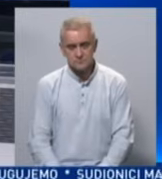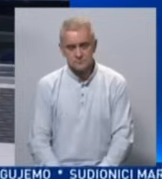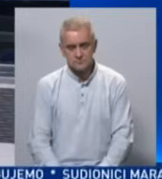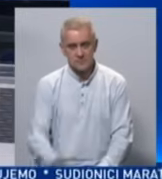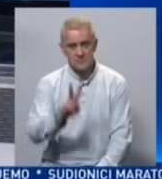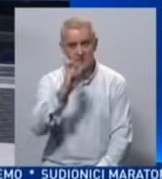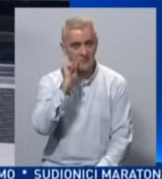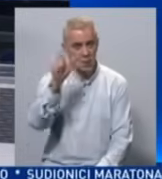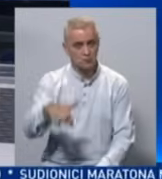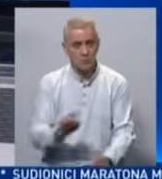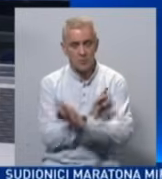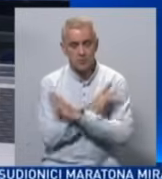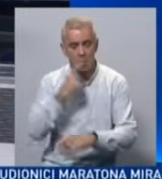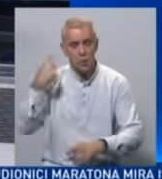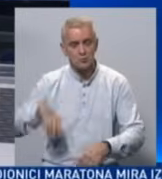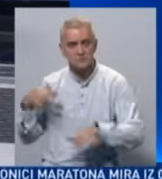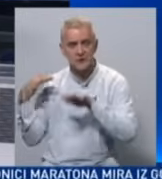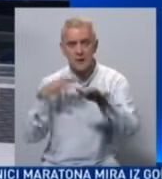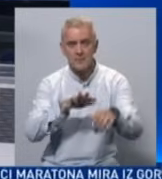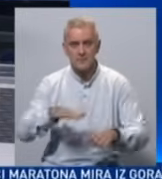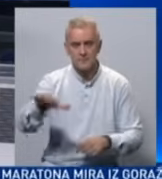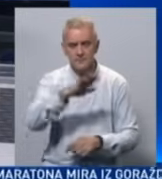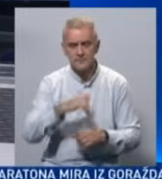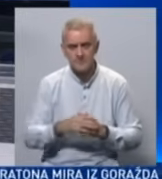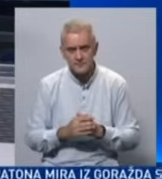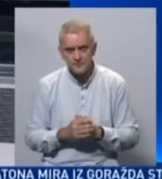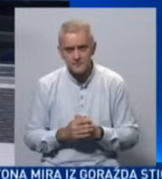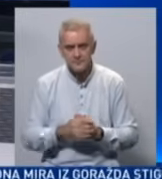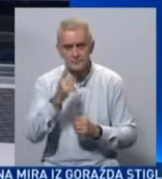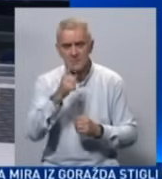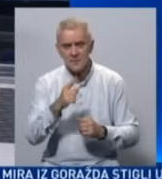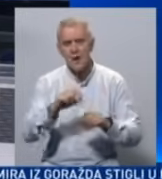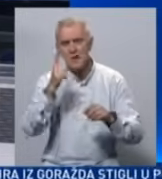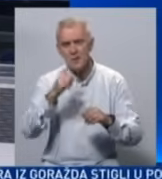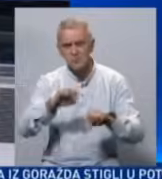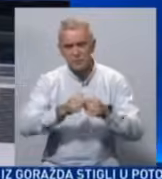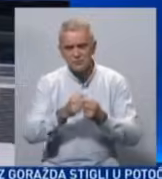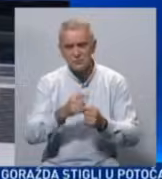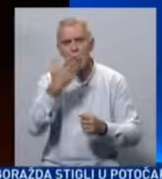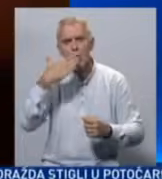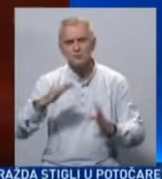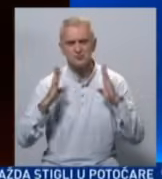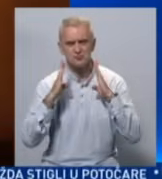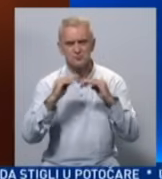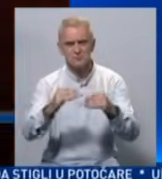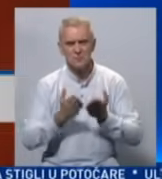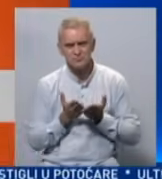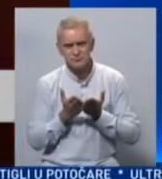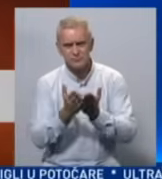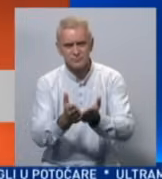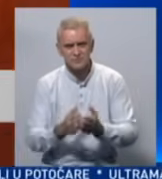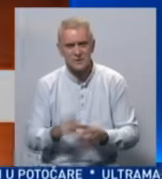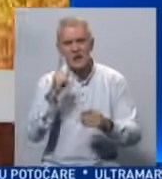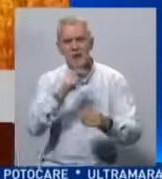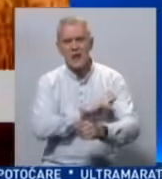Dvije osobe poginule su u ruskom napadu na region Odese. Lučki radnik je povrijeđen, oštećena infrastruktura luke i energetski